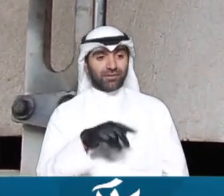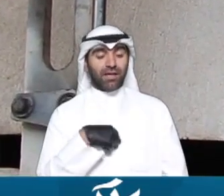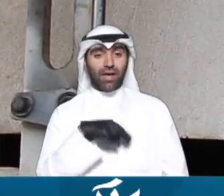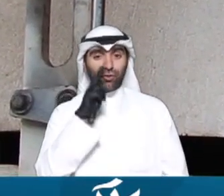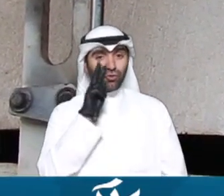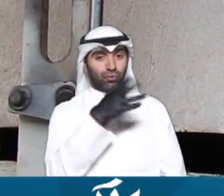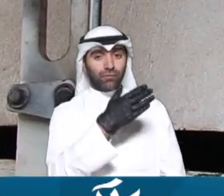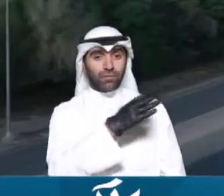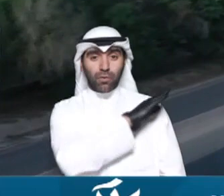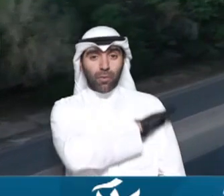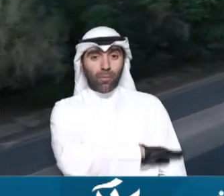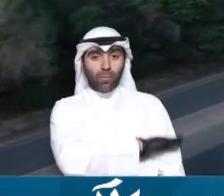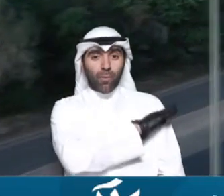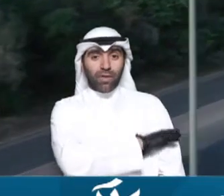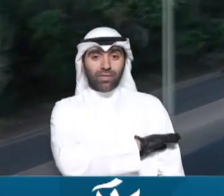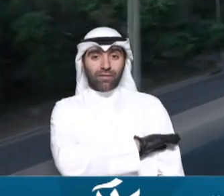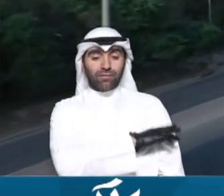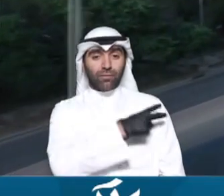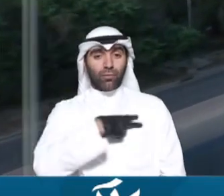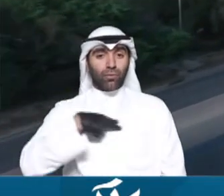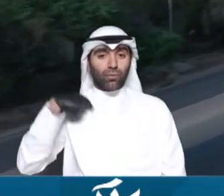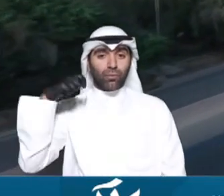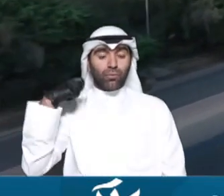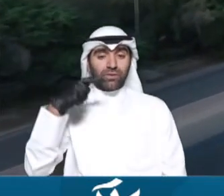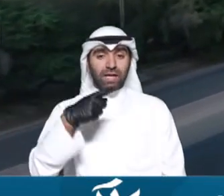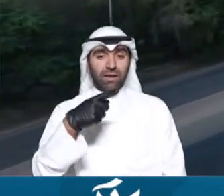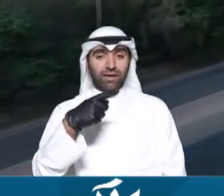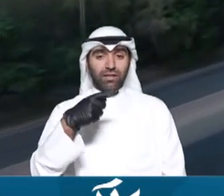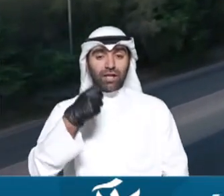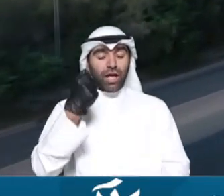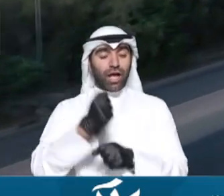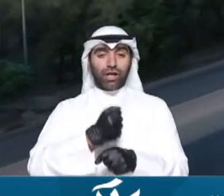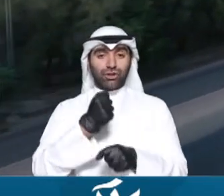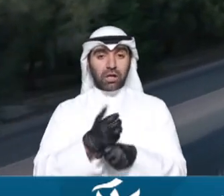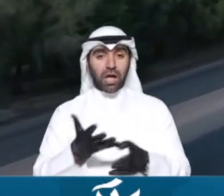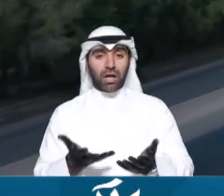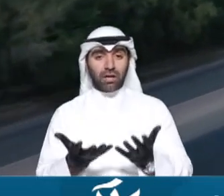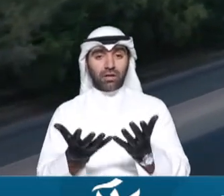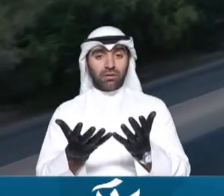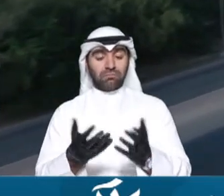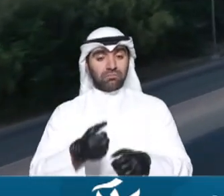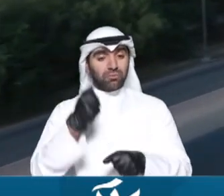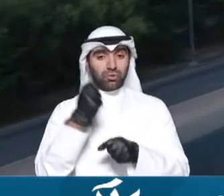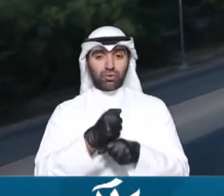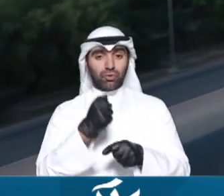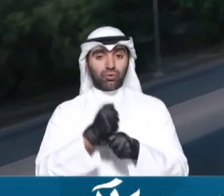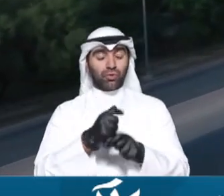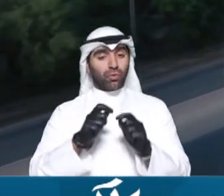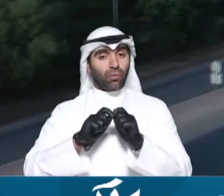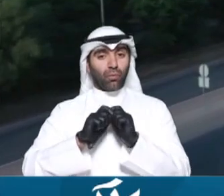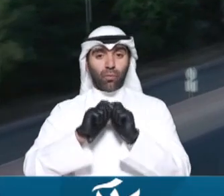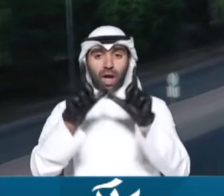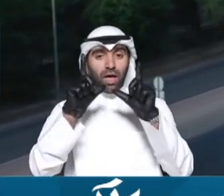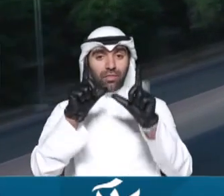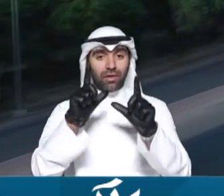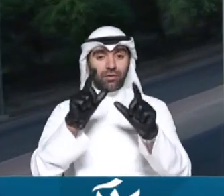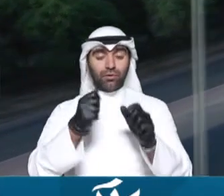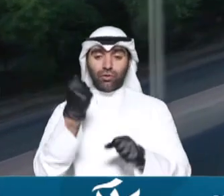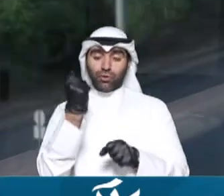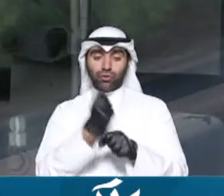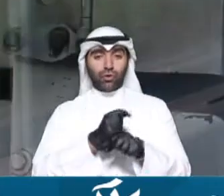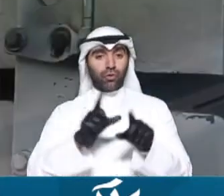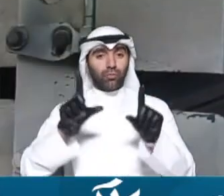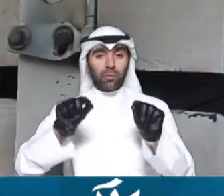الوطن في وزارة الأشغال، الله يعطيهم العافية. وهذه الهقوة وهذا العشم في عيال الكويت. مهندسي